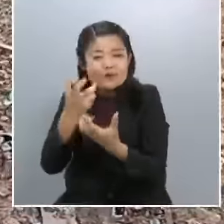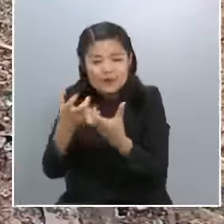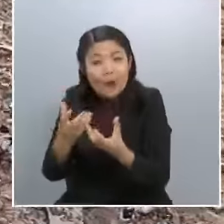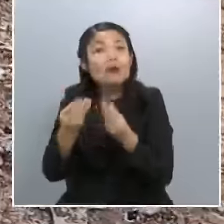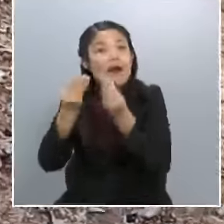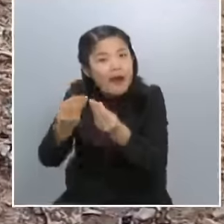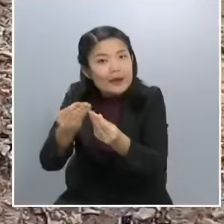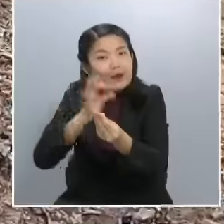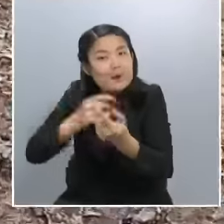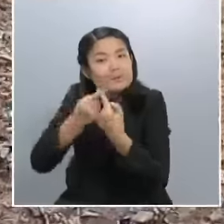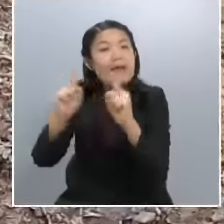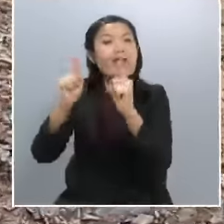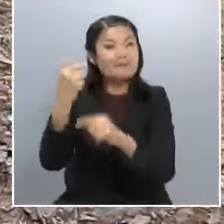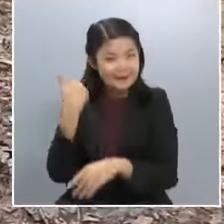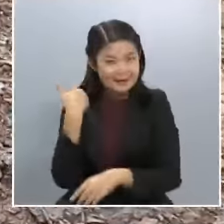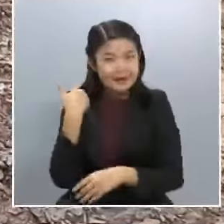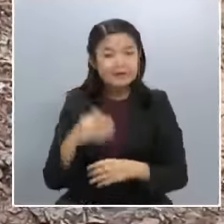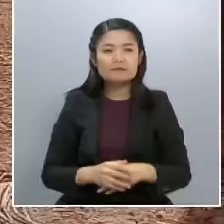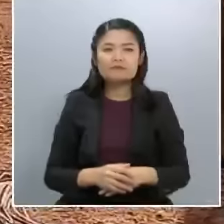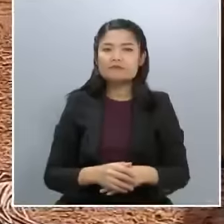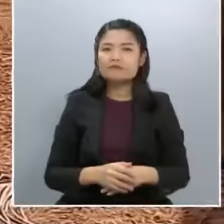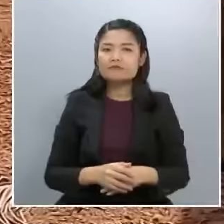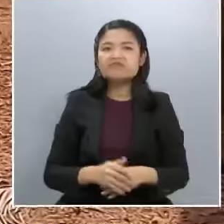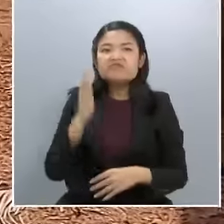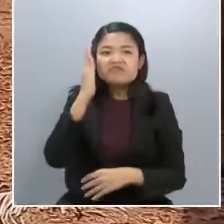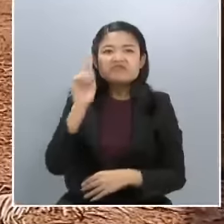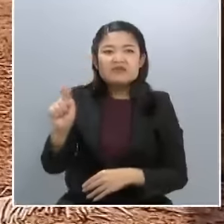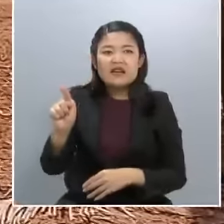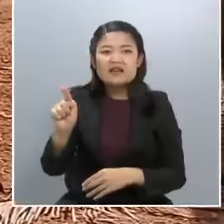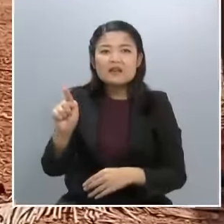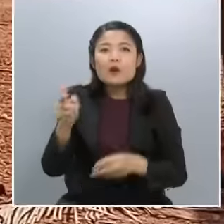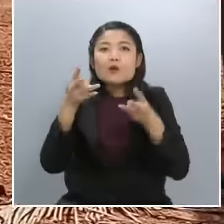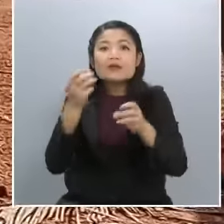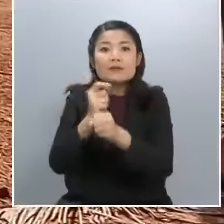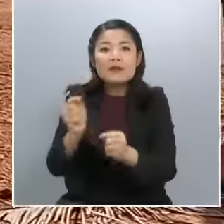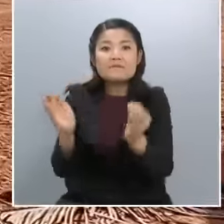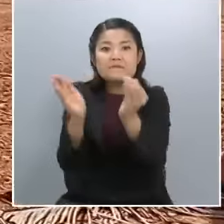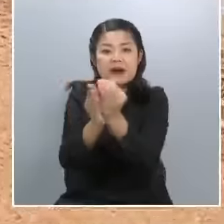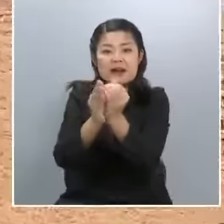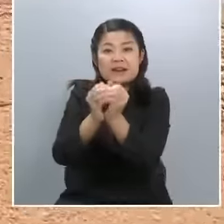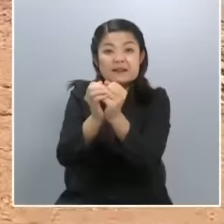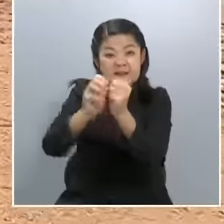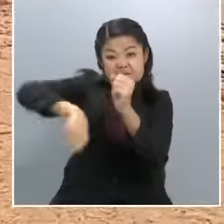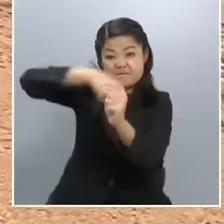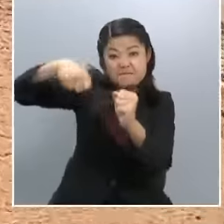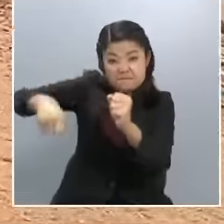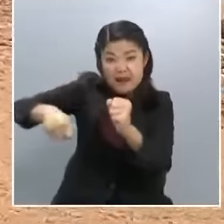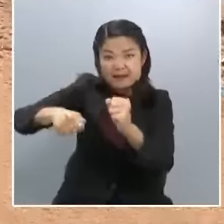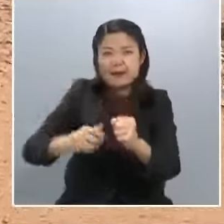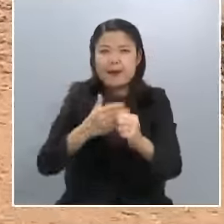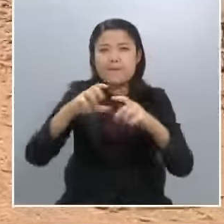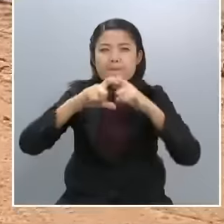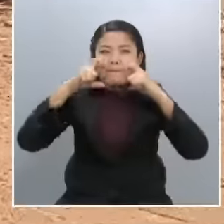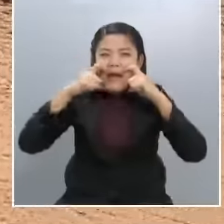ค่ะหลังจากนั้นเรวัฒครับมัดมือแล้วใช้แสเนี่ยปิดตาลูกสาวแล้วก็ลงมือกระทำ